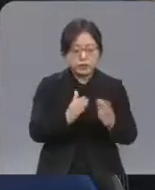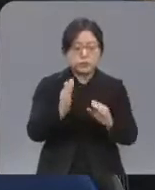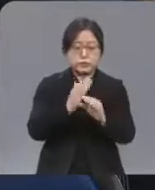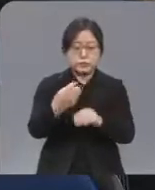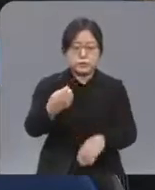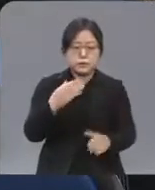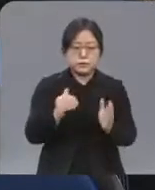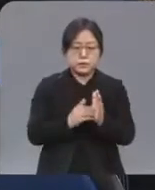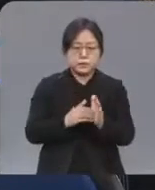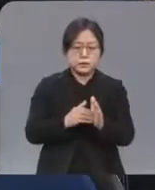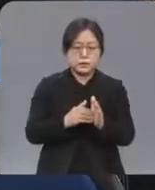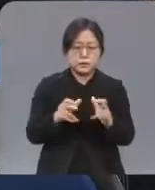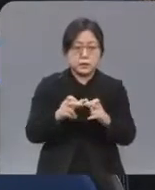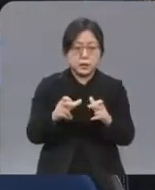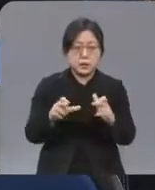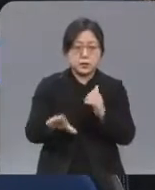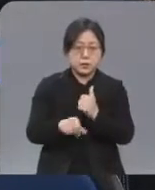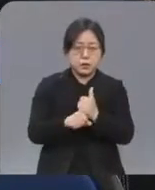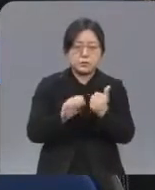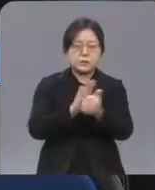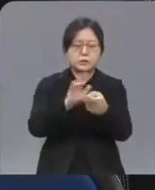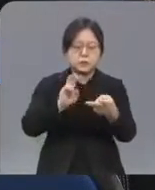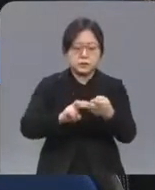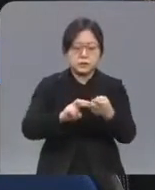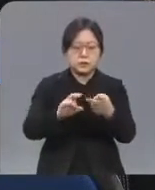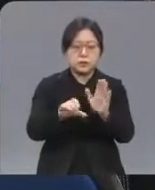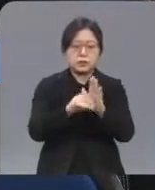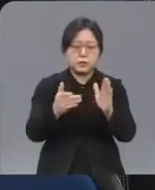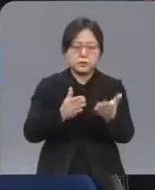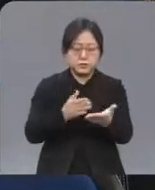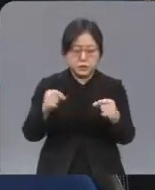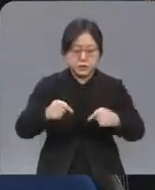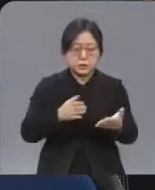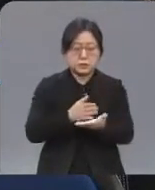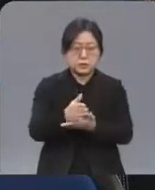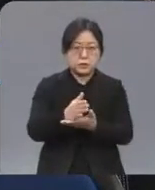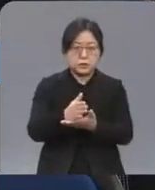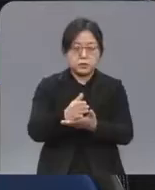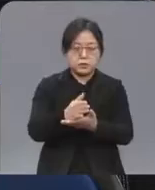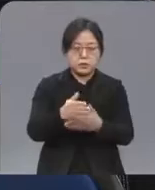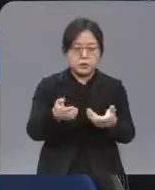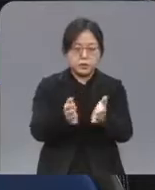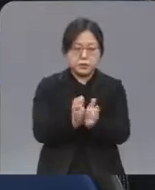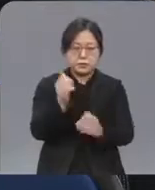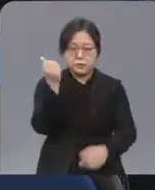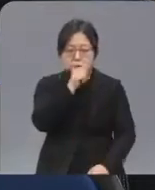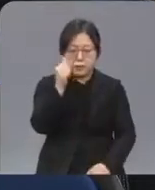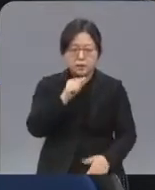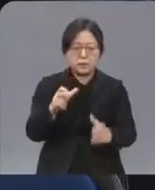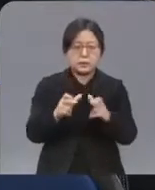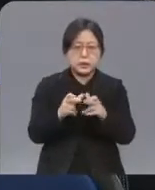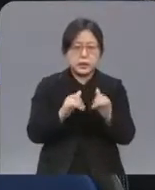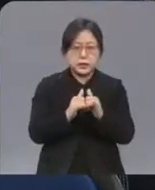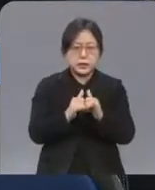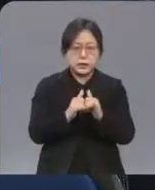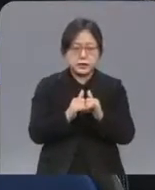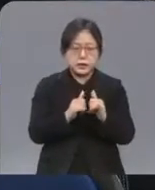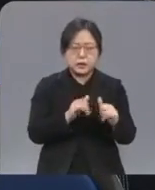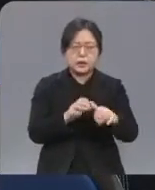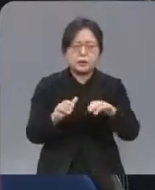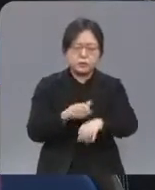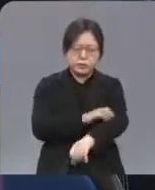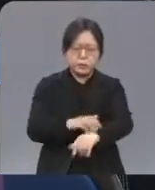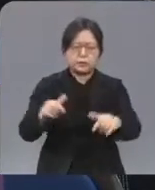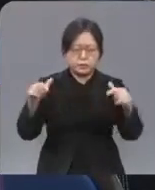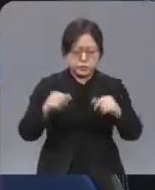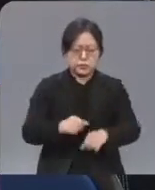장애인 종합지원센터에 코로나 상담 전원 창구를 마련하여 안내하고 장애인들의 불편을